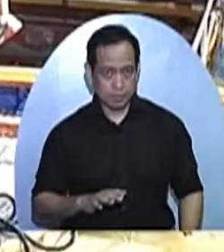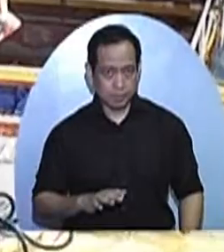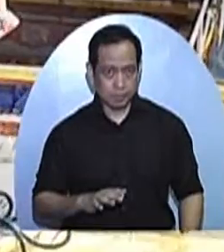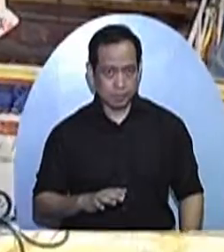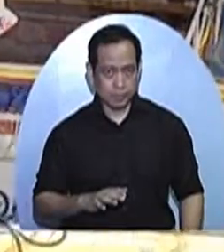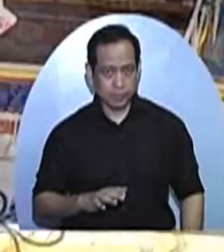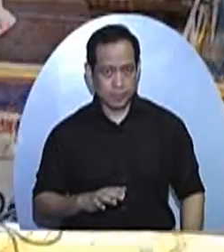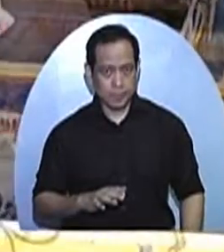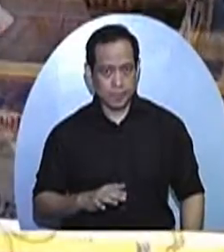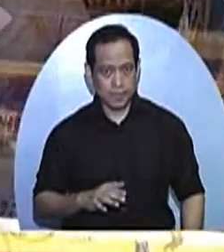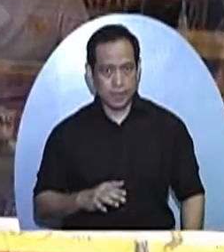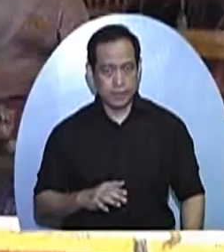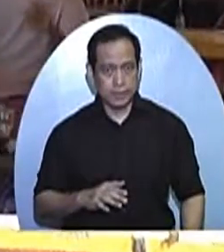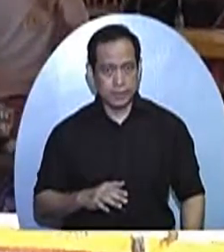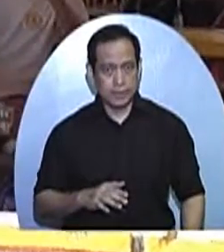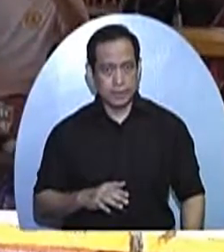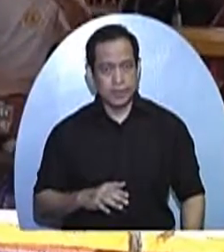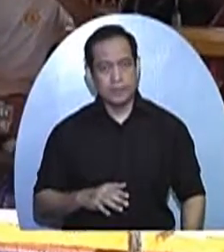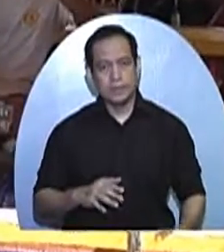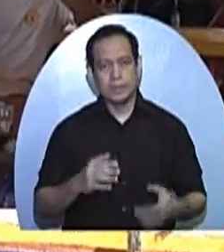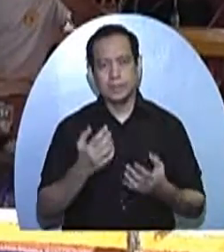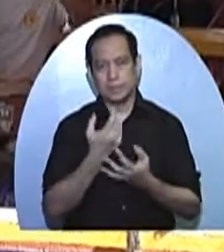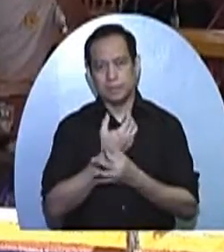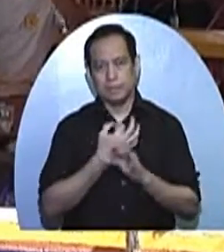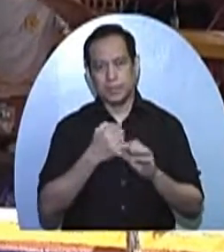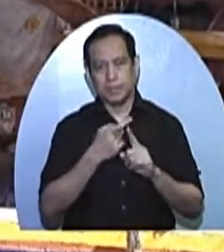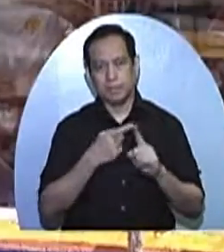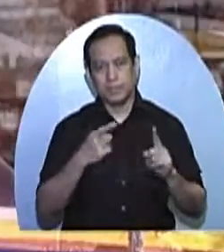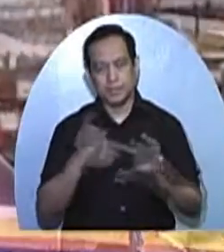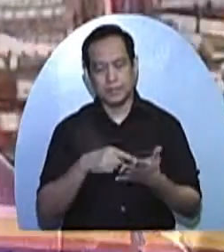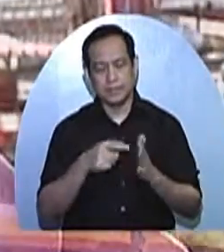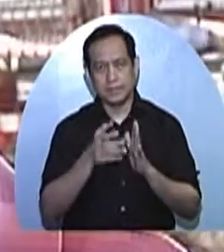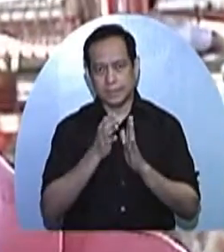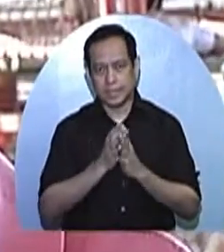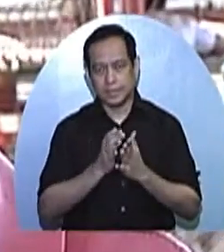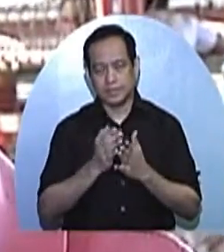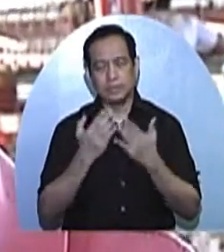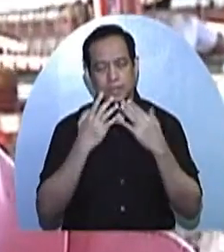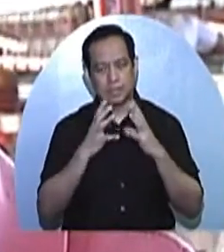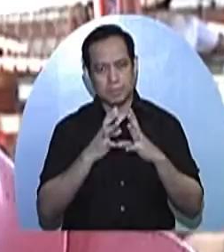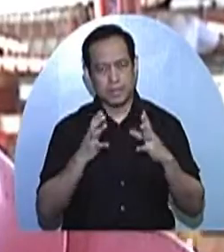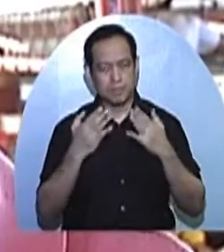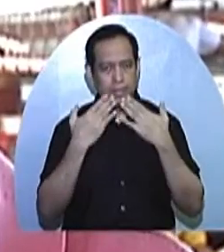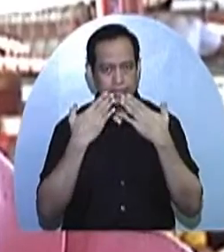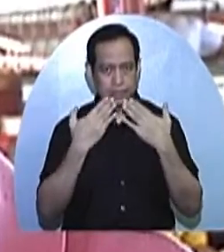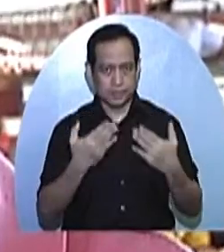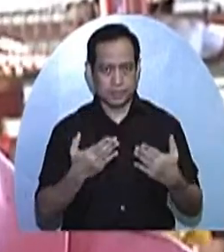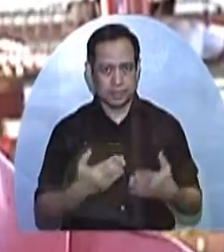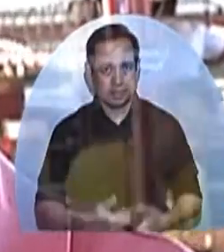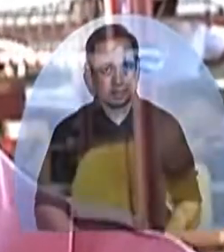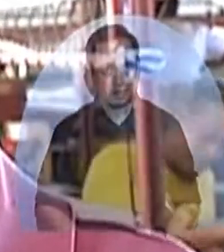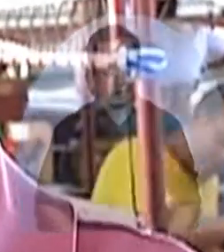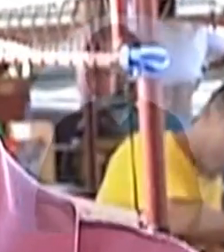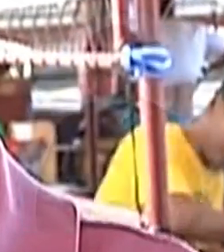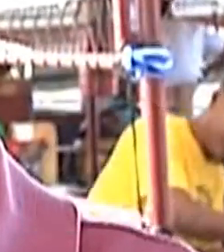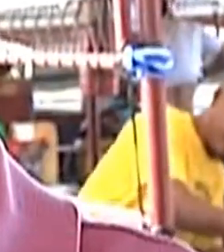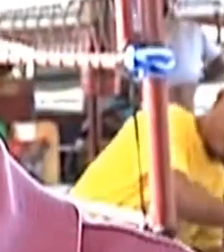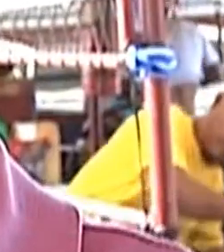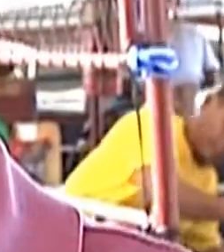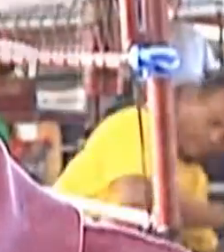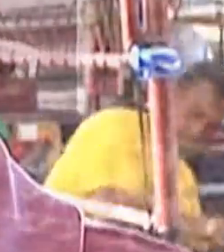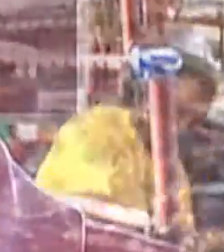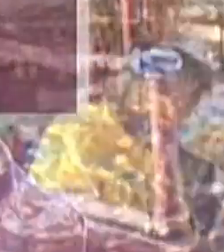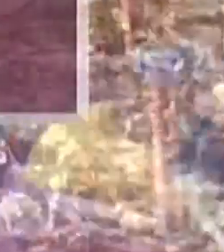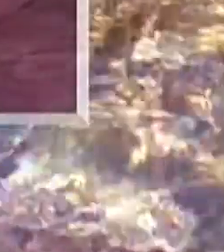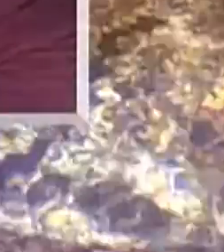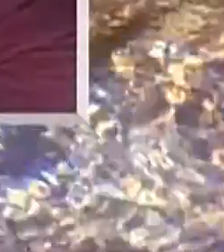nakaano po siya sa kanyang sakit na cancer. Yun lang po, salamat po, maraming salamat.